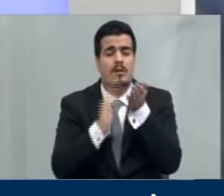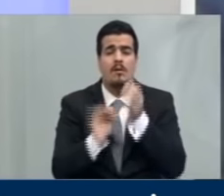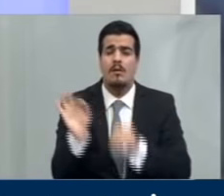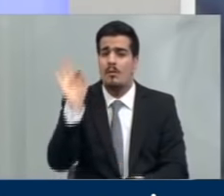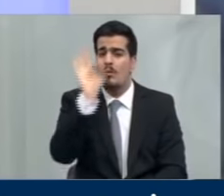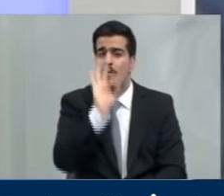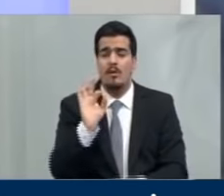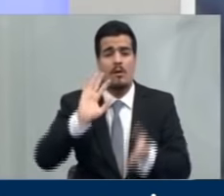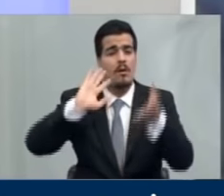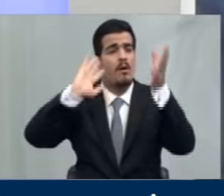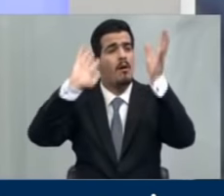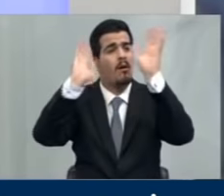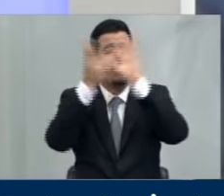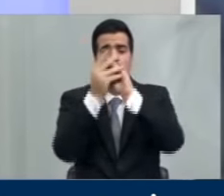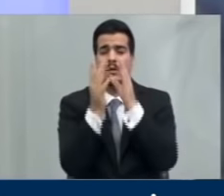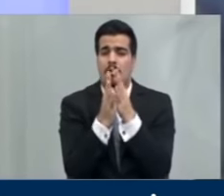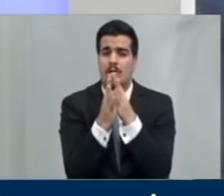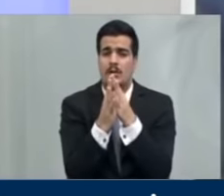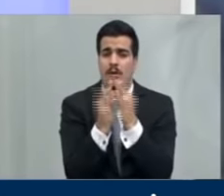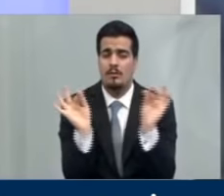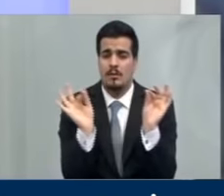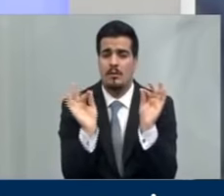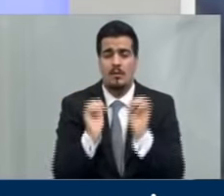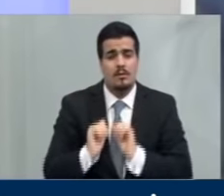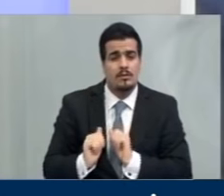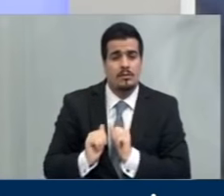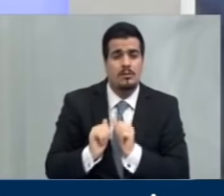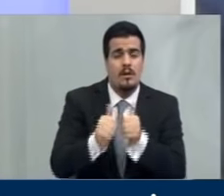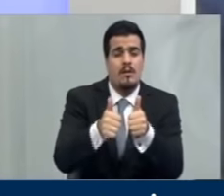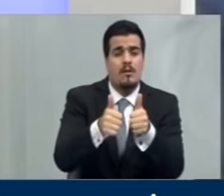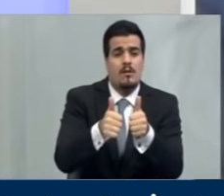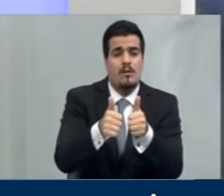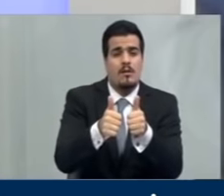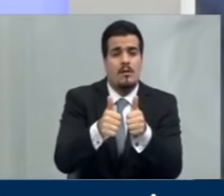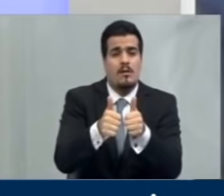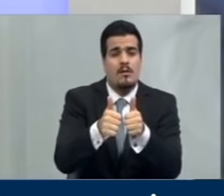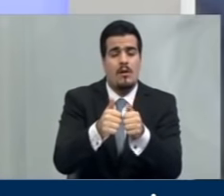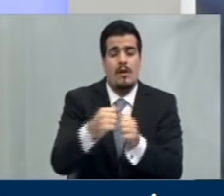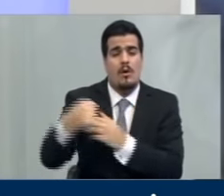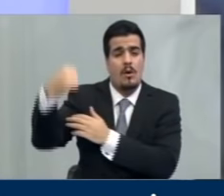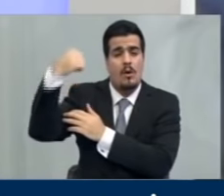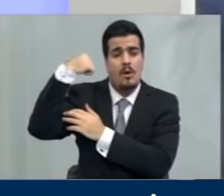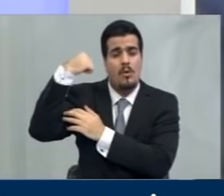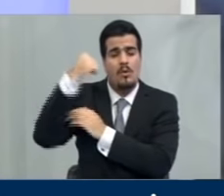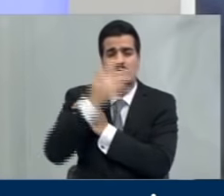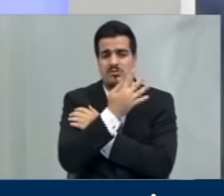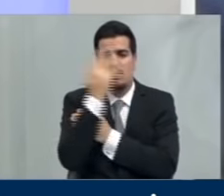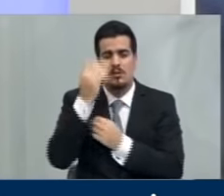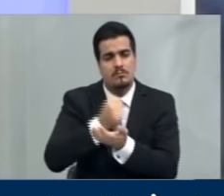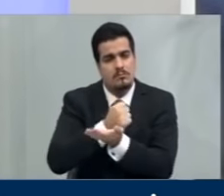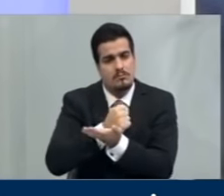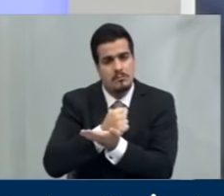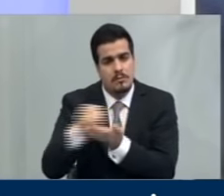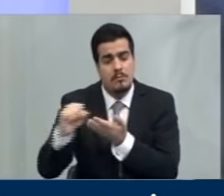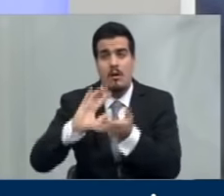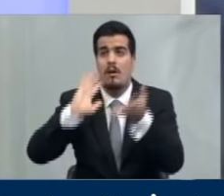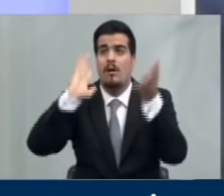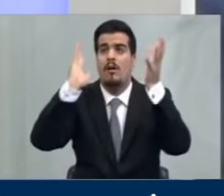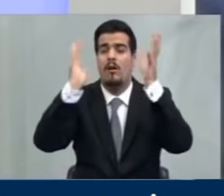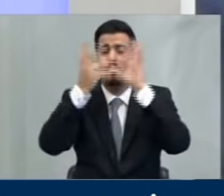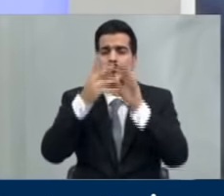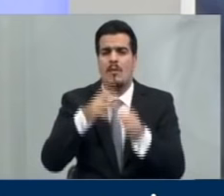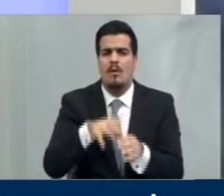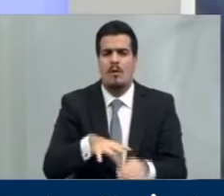يستهدف العالم بأجمع، ولذلك انطلقت قوى الشر إلى كافة دول العالم وعانت دول